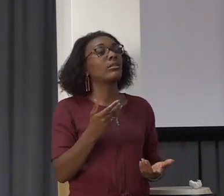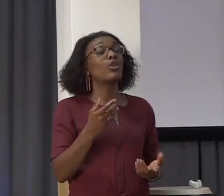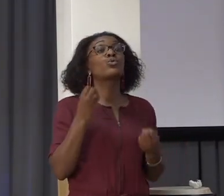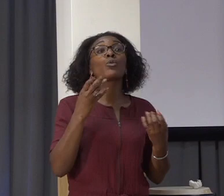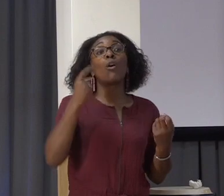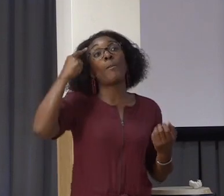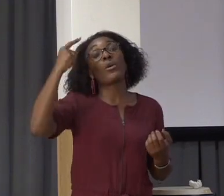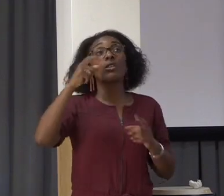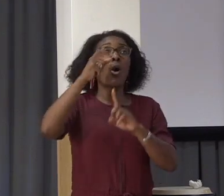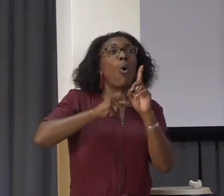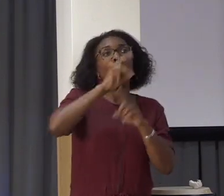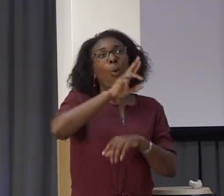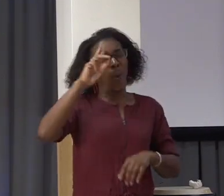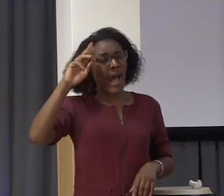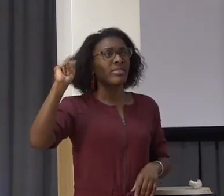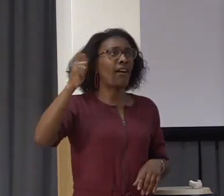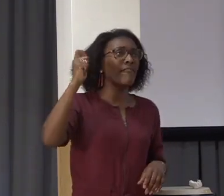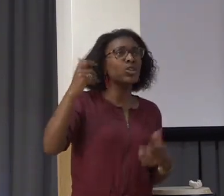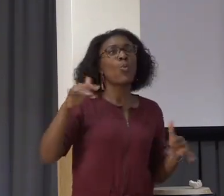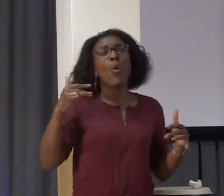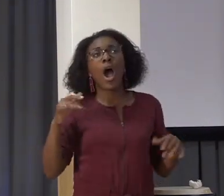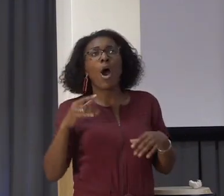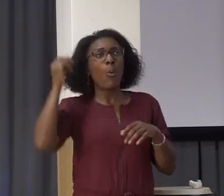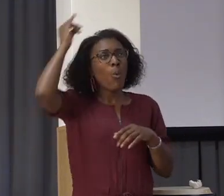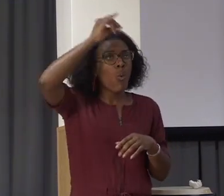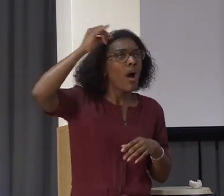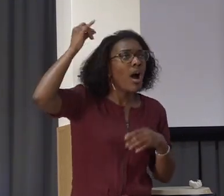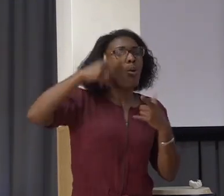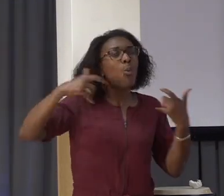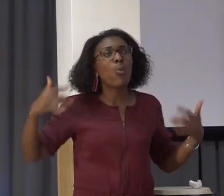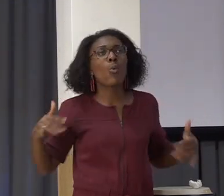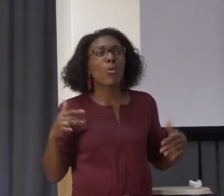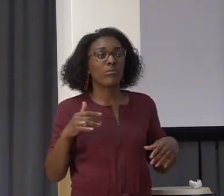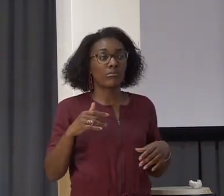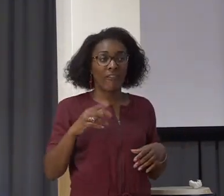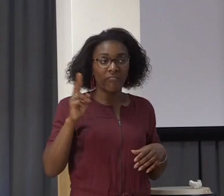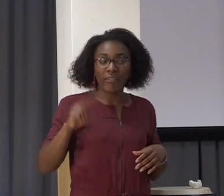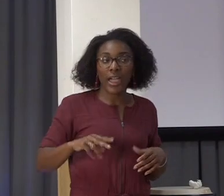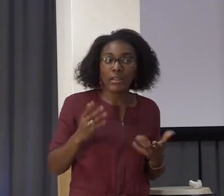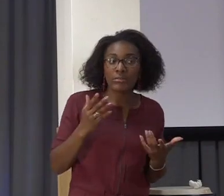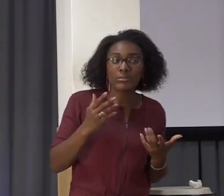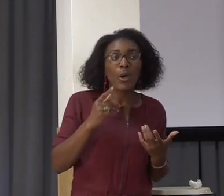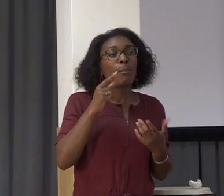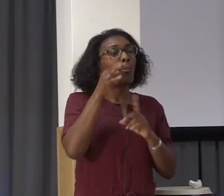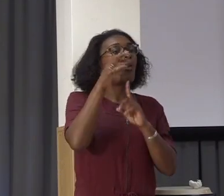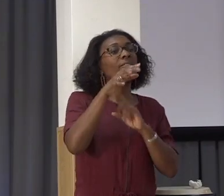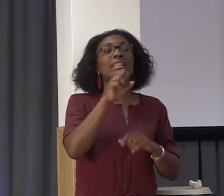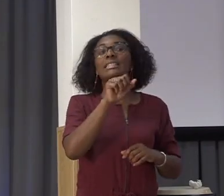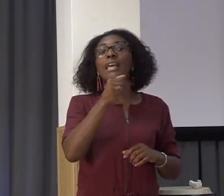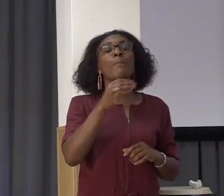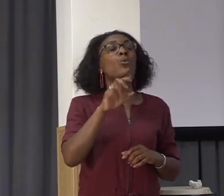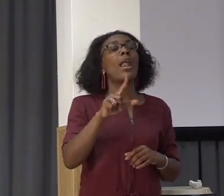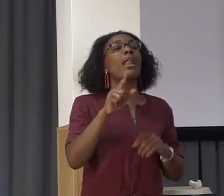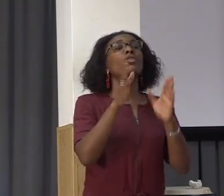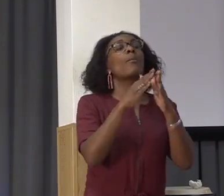à l'histoire de David, quand il a été loin, c'était pas l'homme idéal auquel Samuel s'attendait.